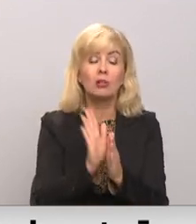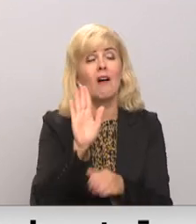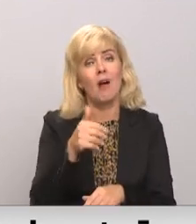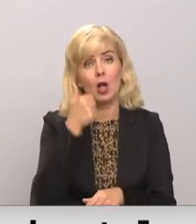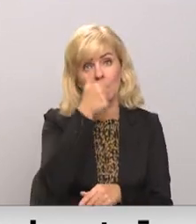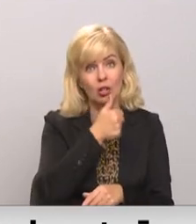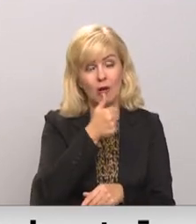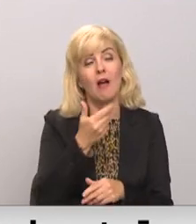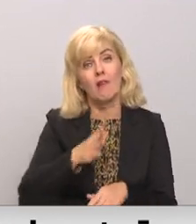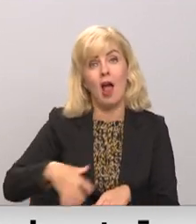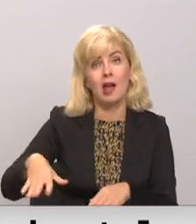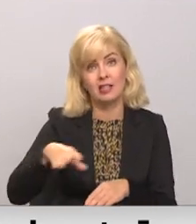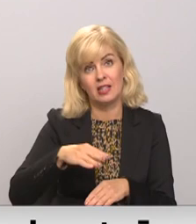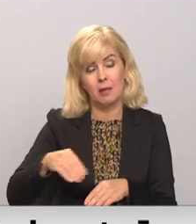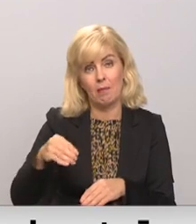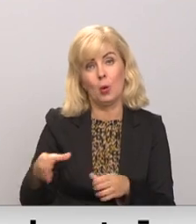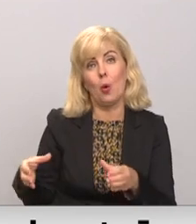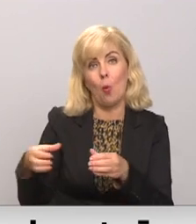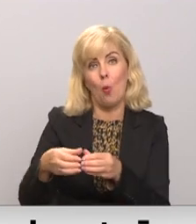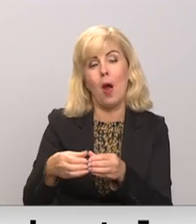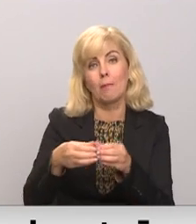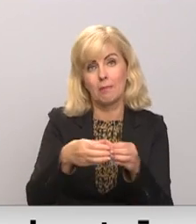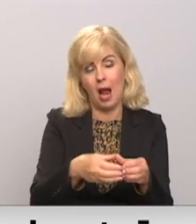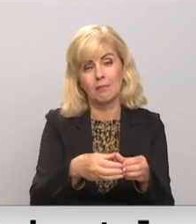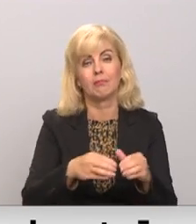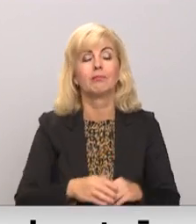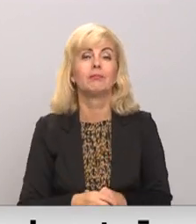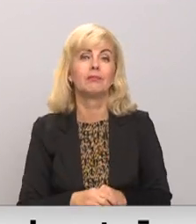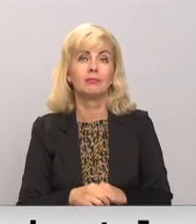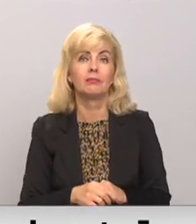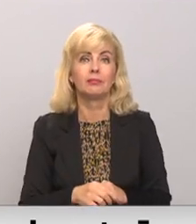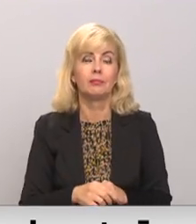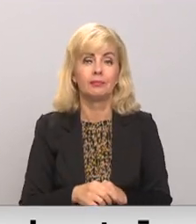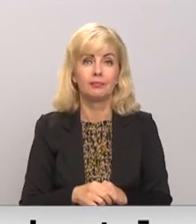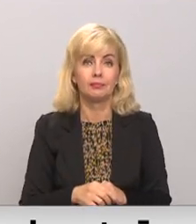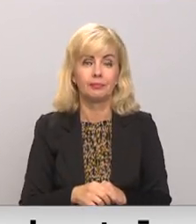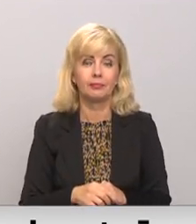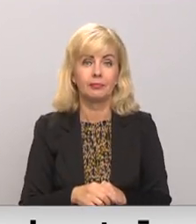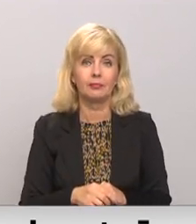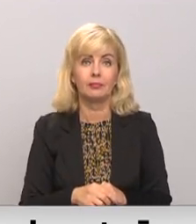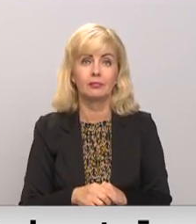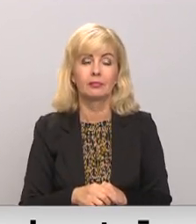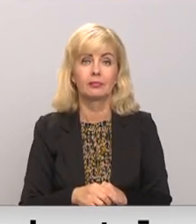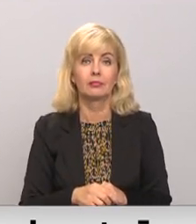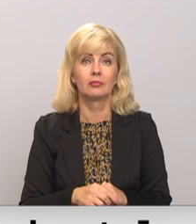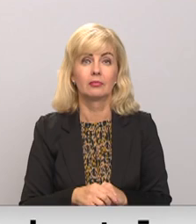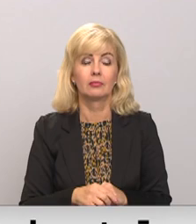individuāli vai ģimenes lokā. Dinija Jemeļanova, Māris Justs, RTV.